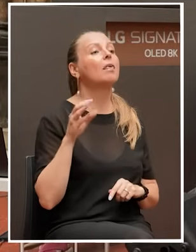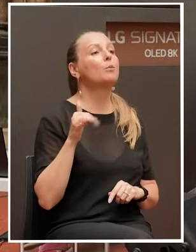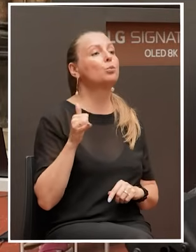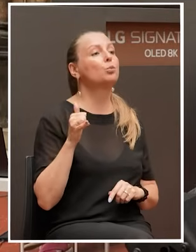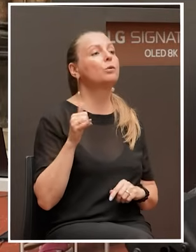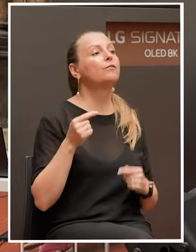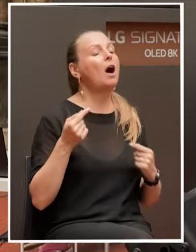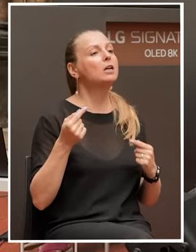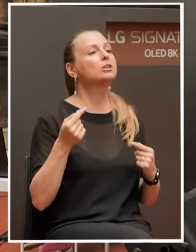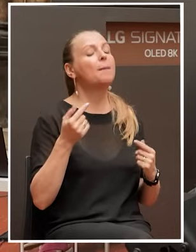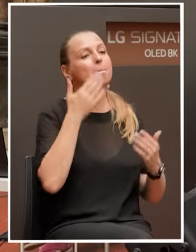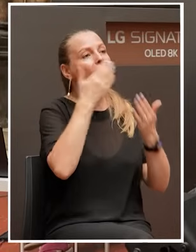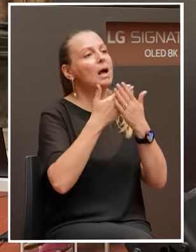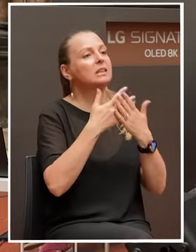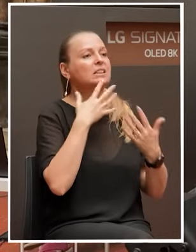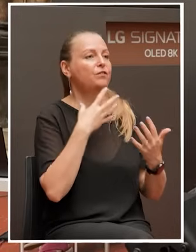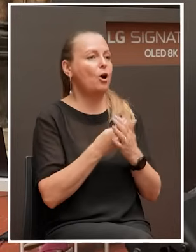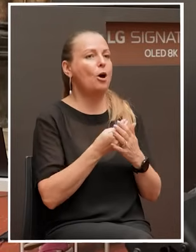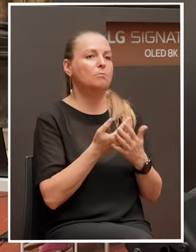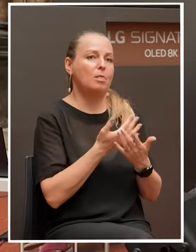предъявлять свое многообразие.